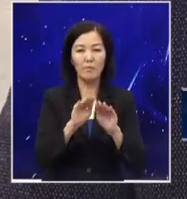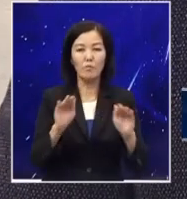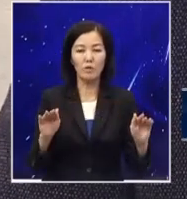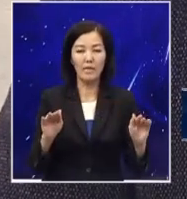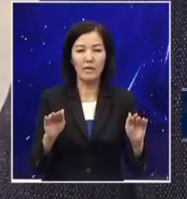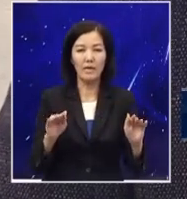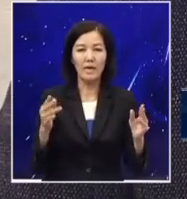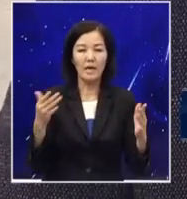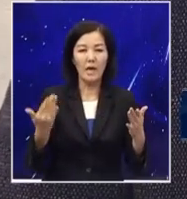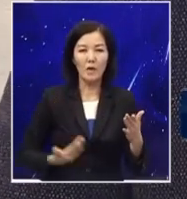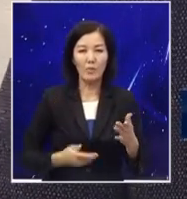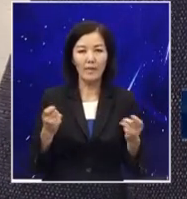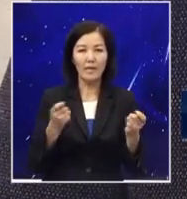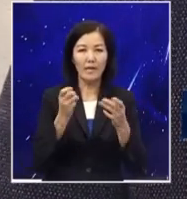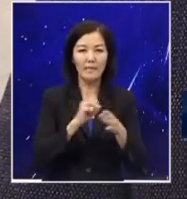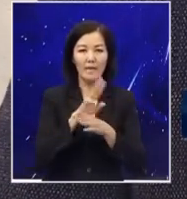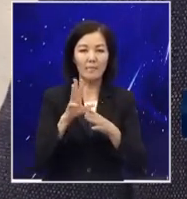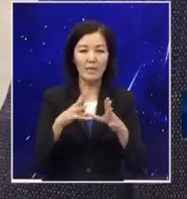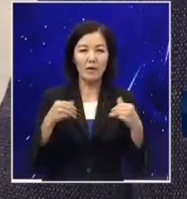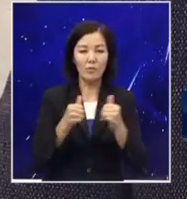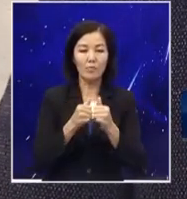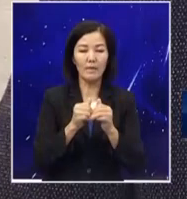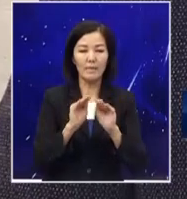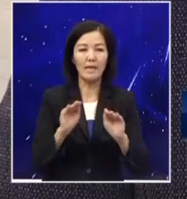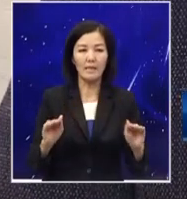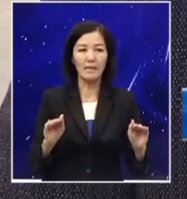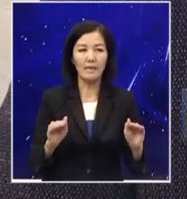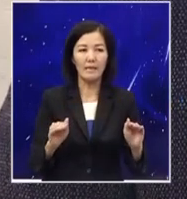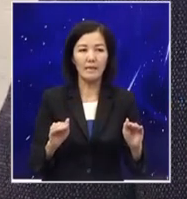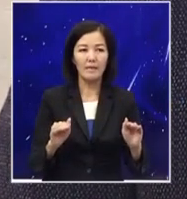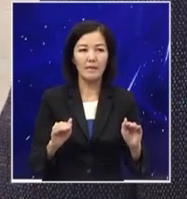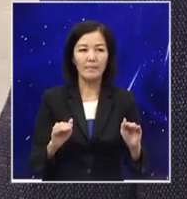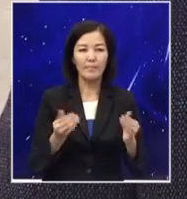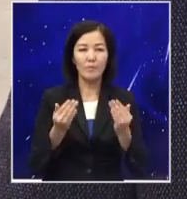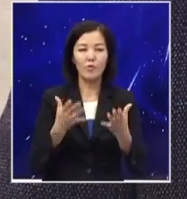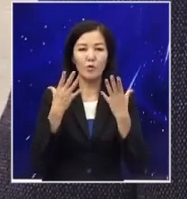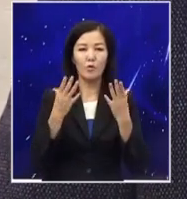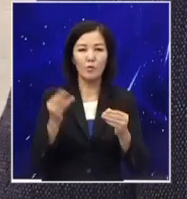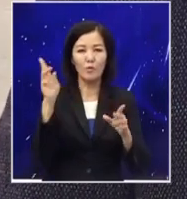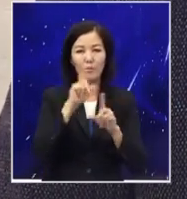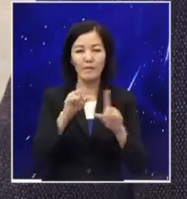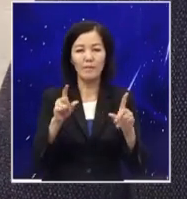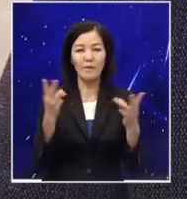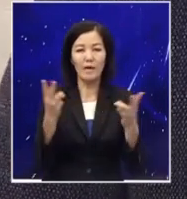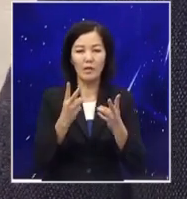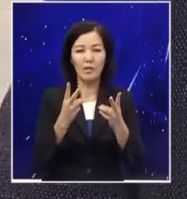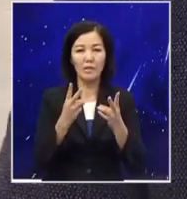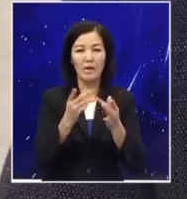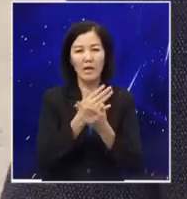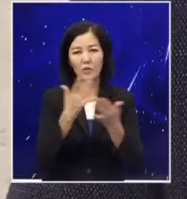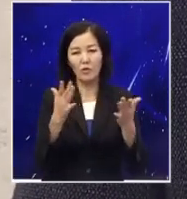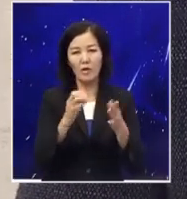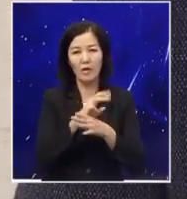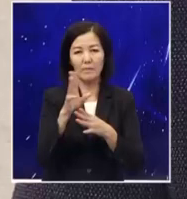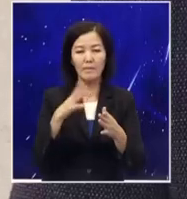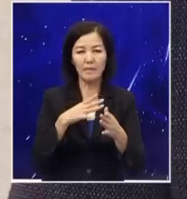яғни әлеуметтік аз қамтылған отбасыларына балаларға бүгінгі күні осы мектеп қажет құрал жабдықтармен қамтамасыз еттік. Алдағы